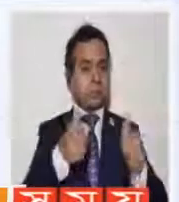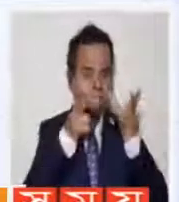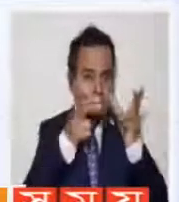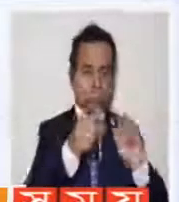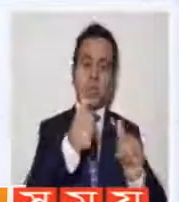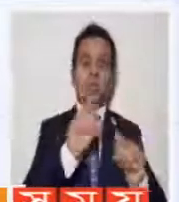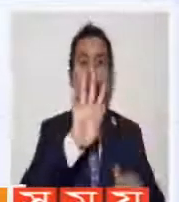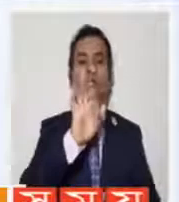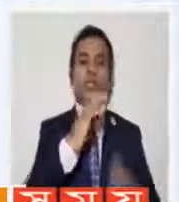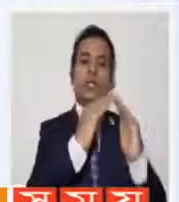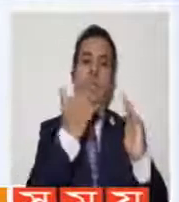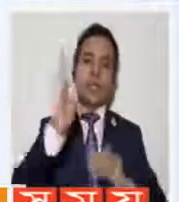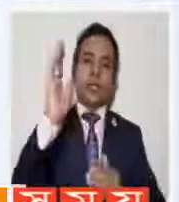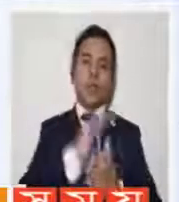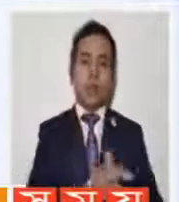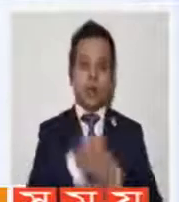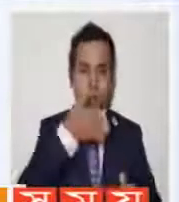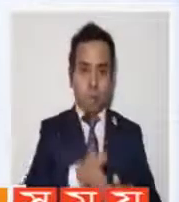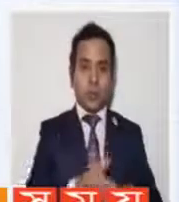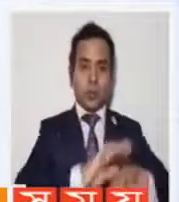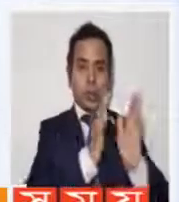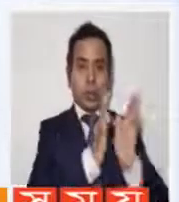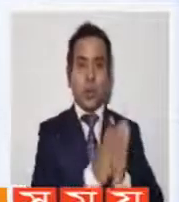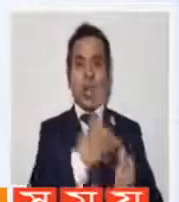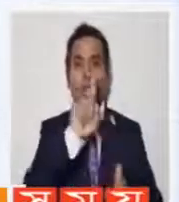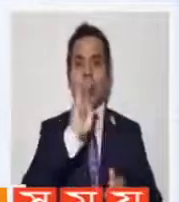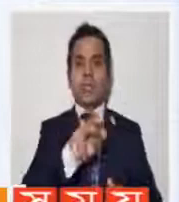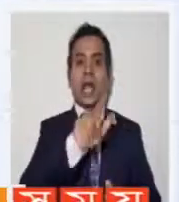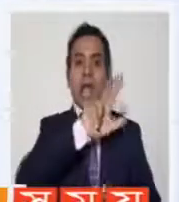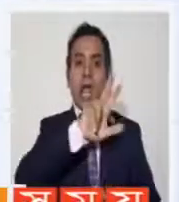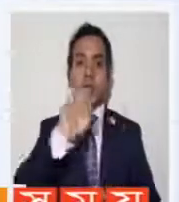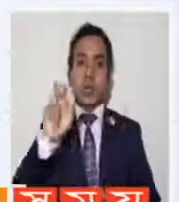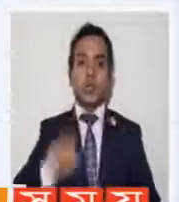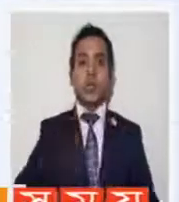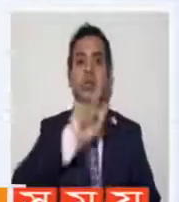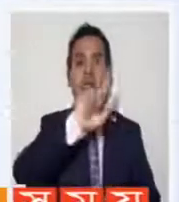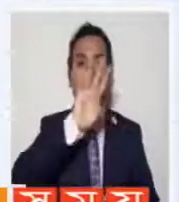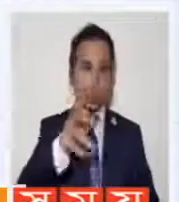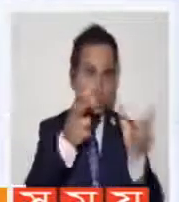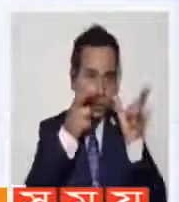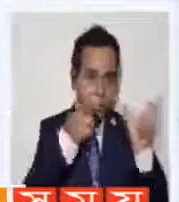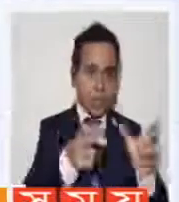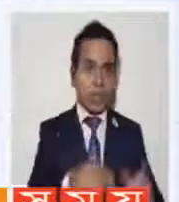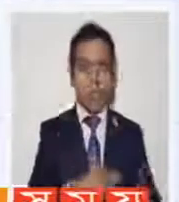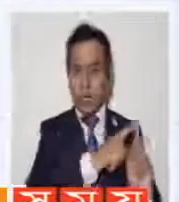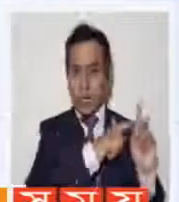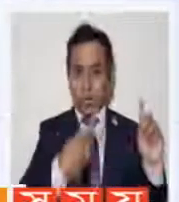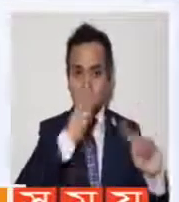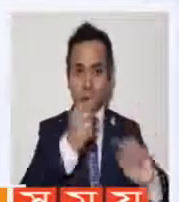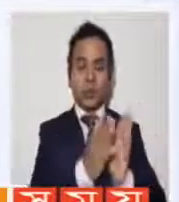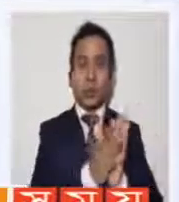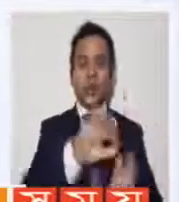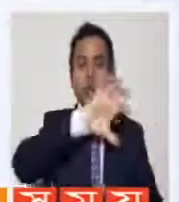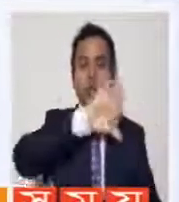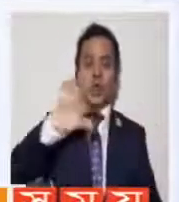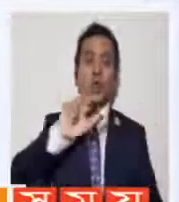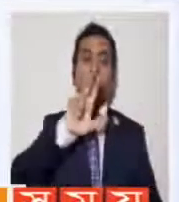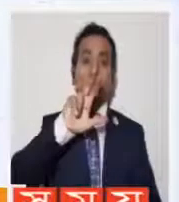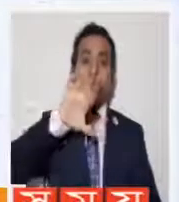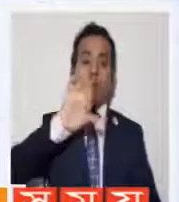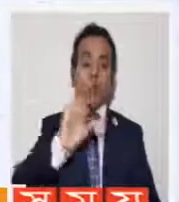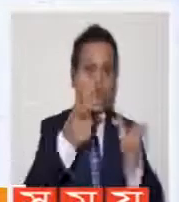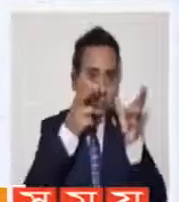নতুন করে আইসোলেশনে ২৪ ঘন্টায় ১০৩জন এবং ২৪ ঘন্টা ছাড় পেয়েছেন ৪০জন। বর্তমানে আইসোলেশনে